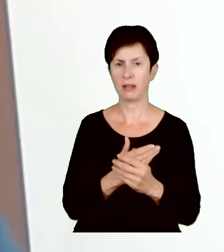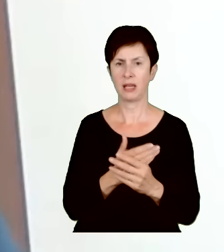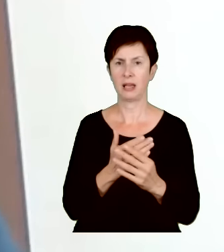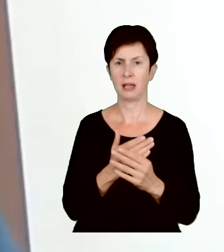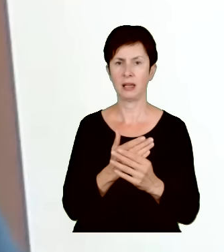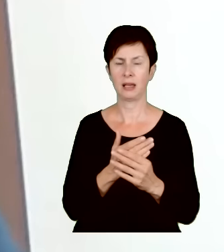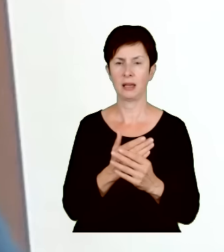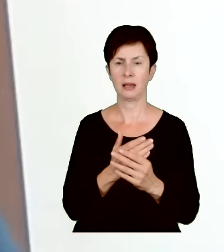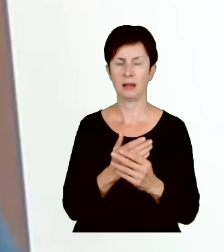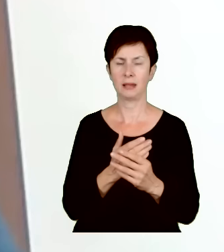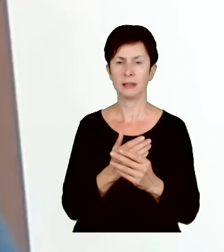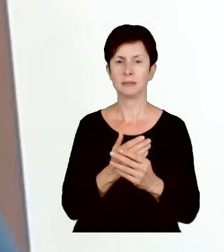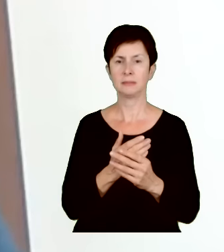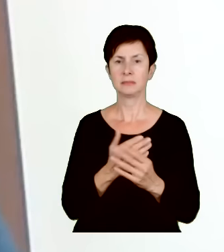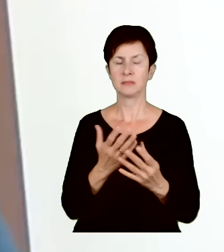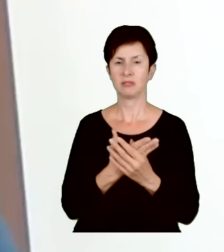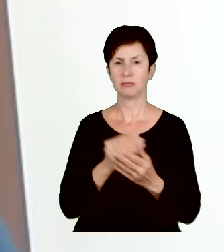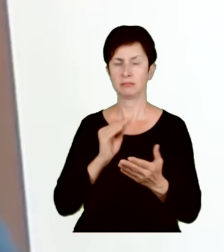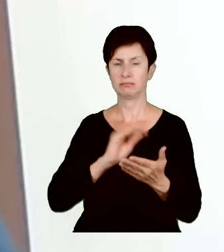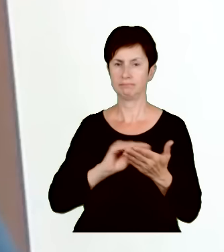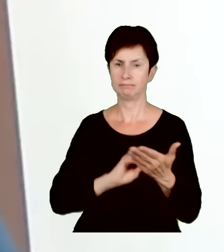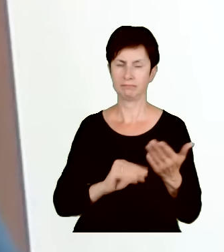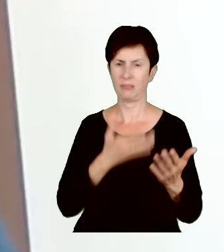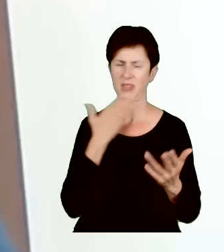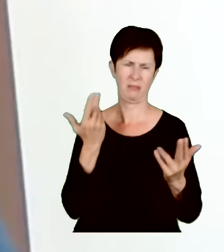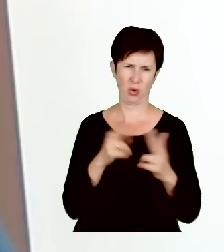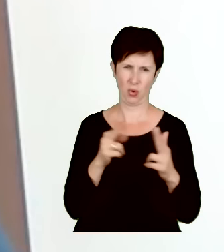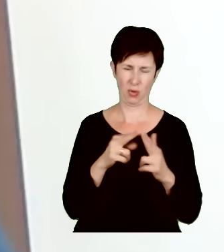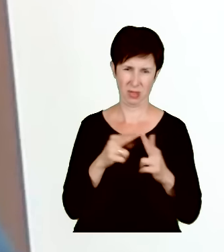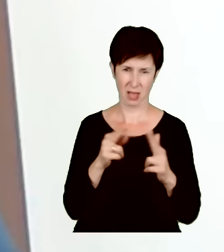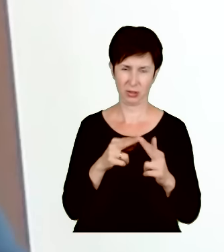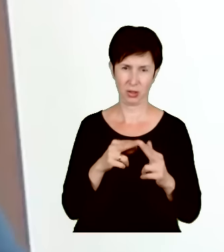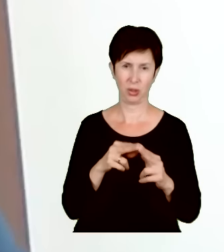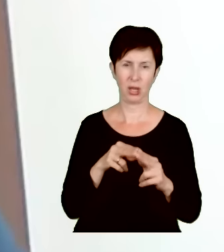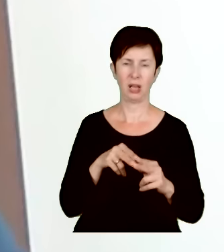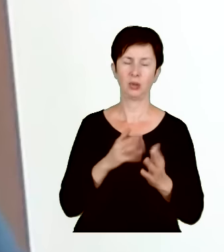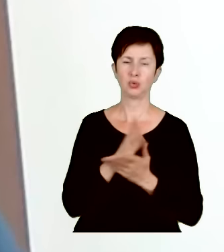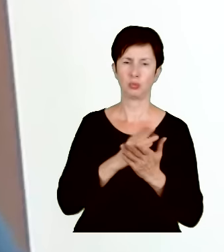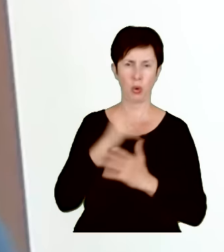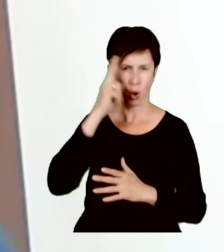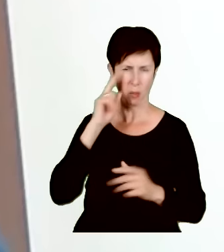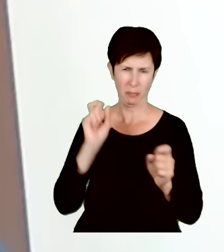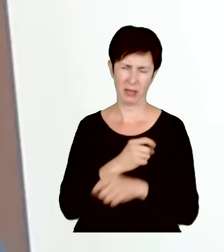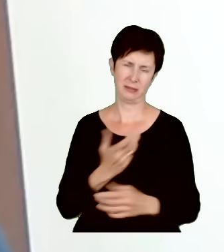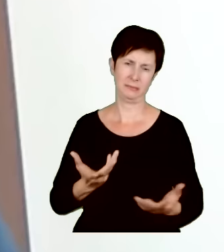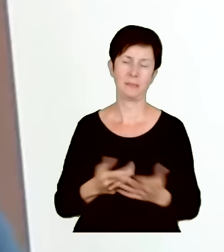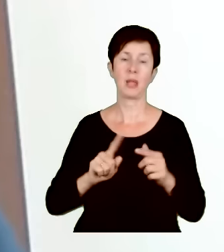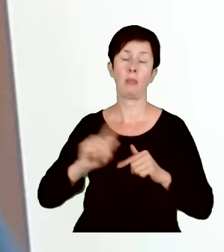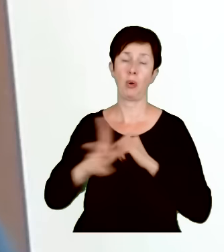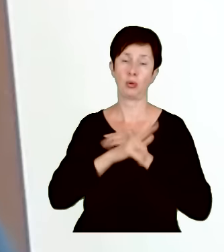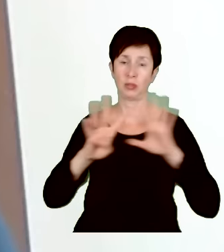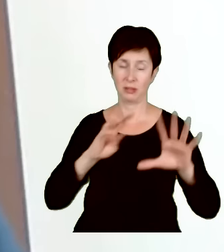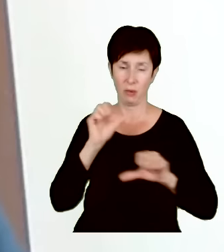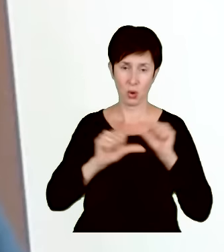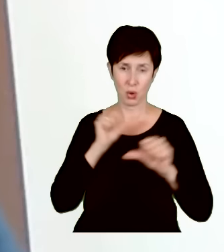także w piśmiennictwie nie mieli kontaktów ze służbami komunistycznego państwa po 89 roku